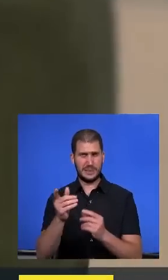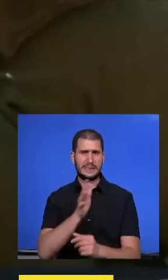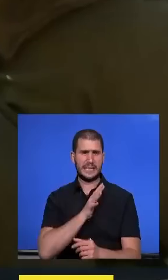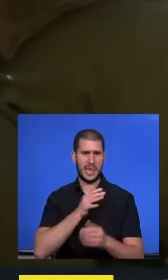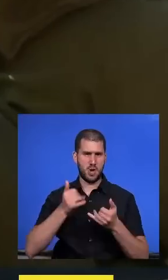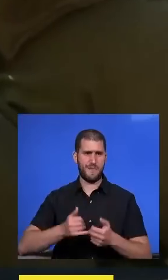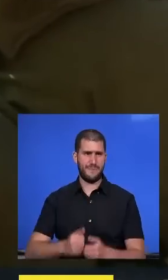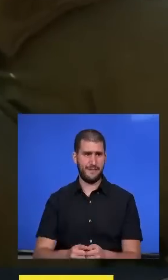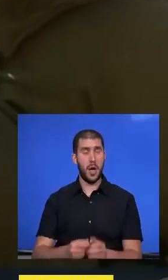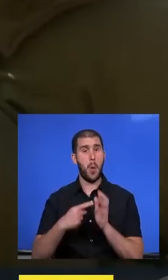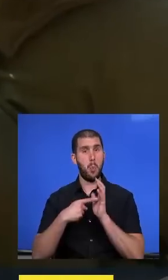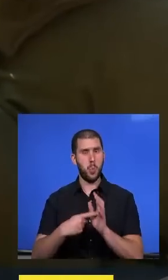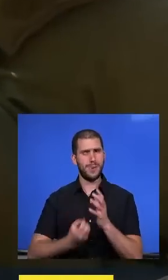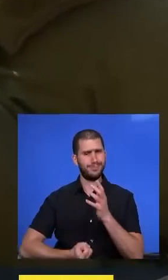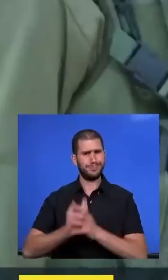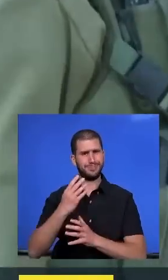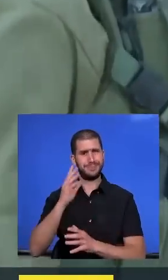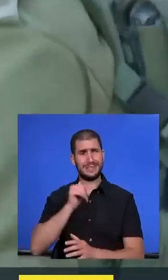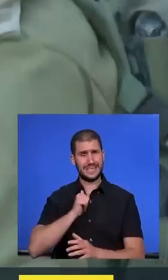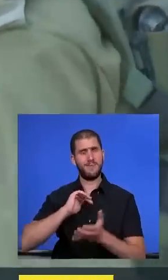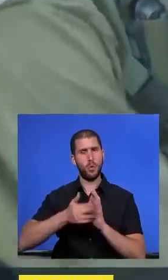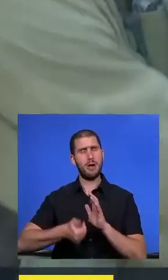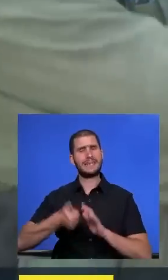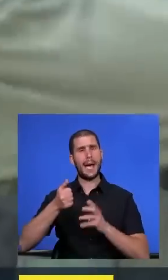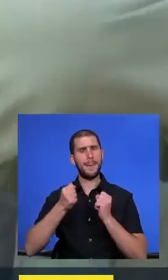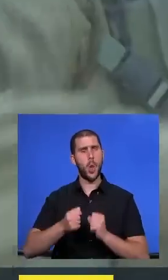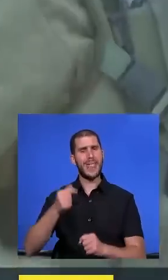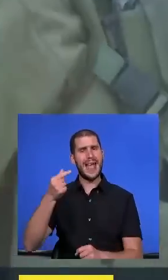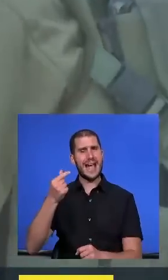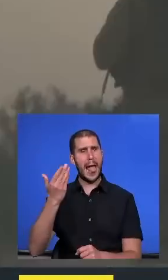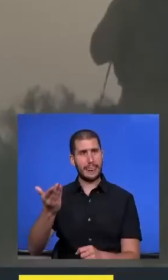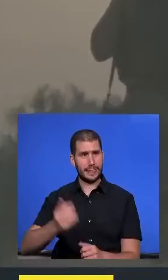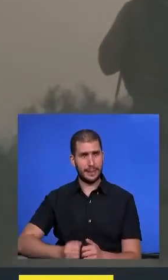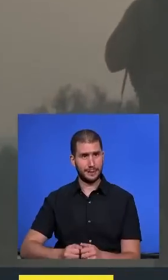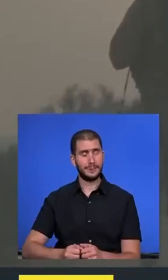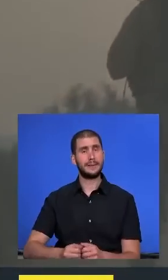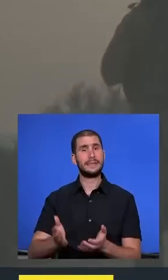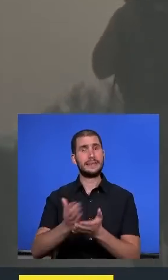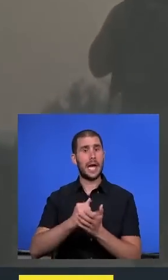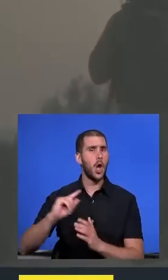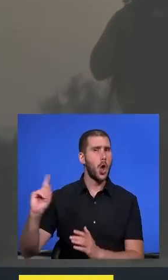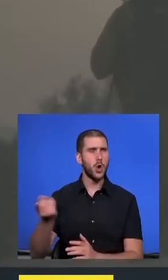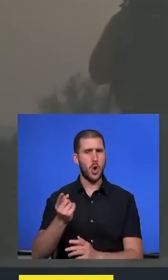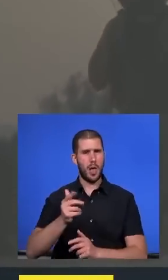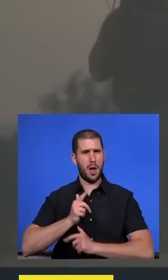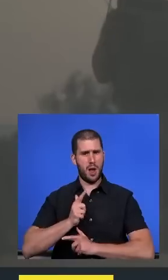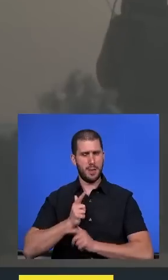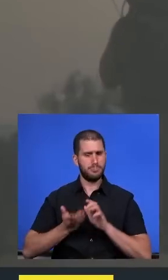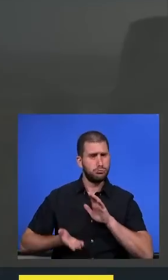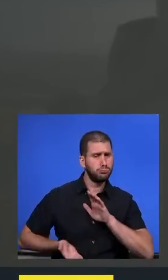על פי המודל שגובש בצהל ואושר על ידי שר הביטחון יואב גלנט, שכר כלל המשרתים בצהל יעלה